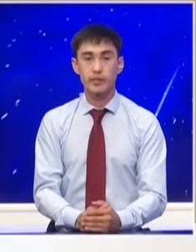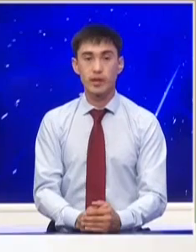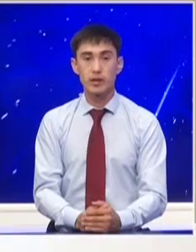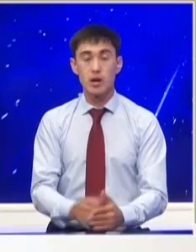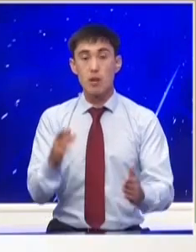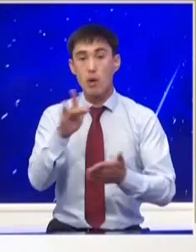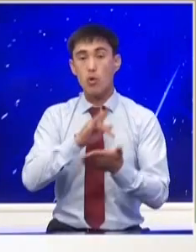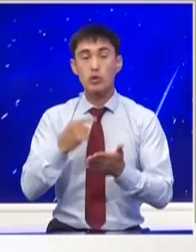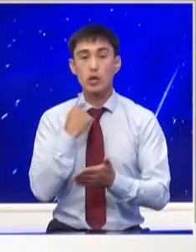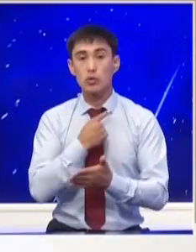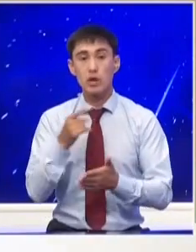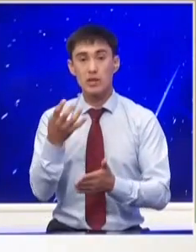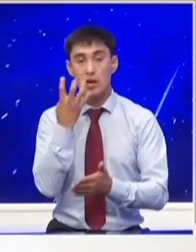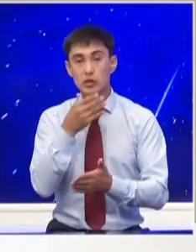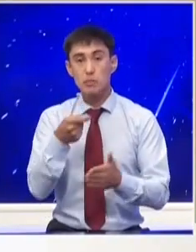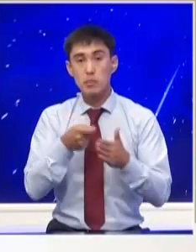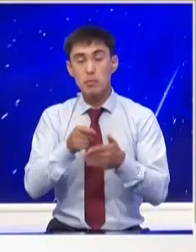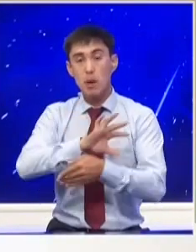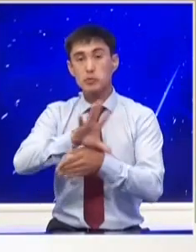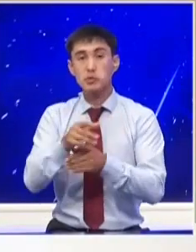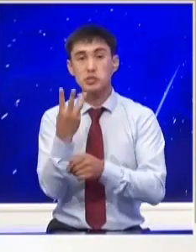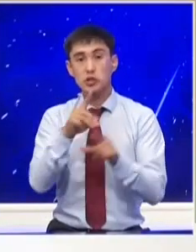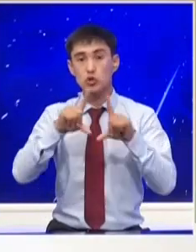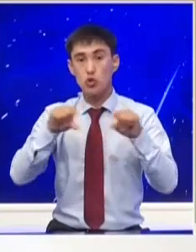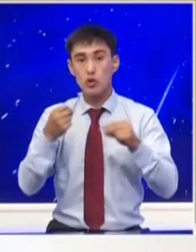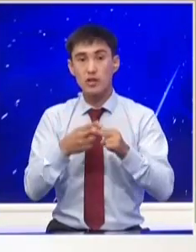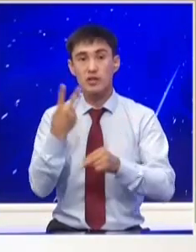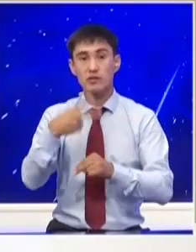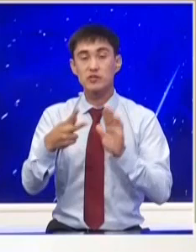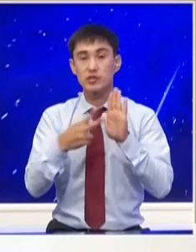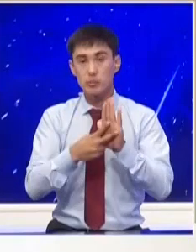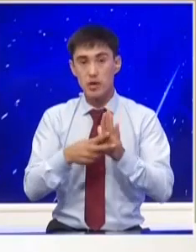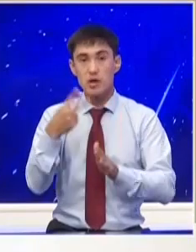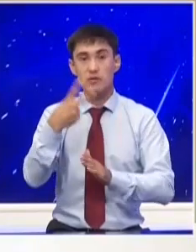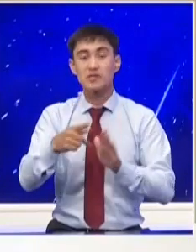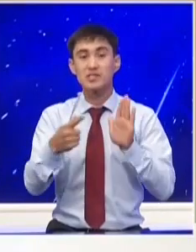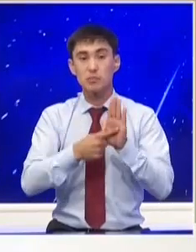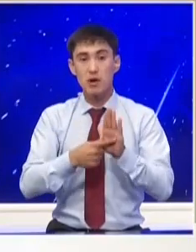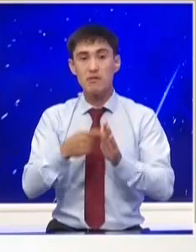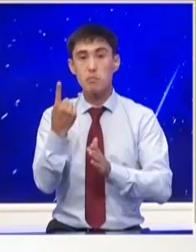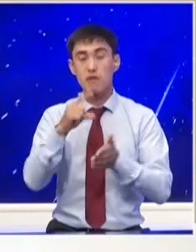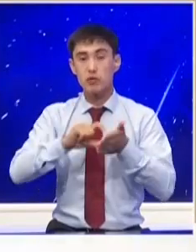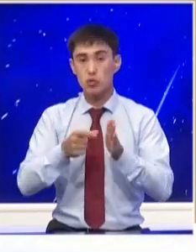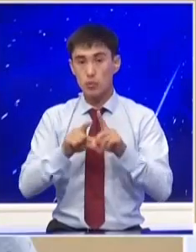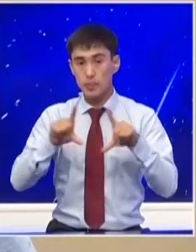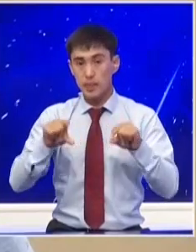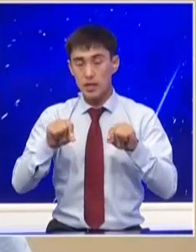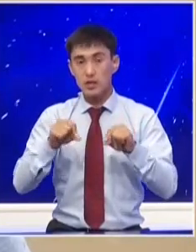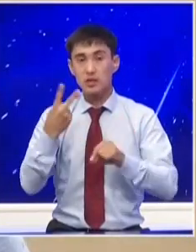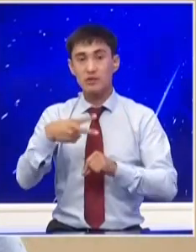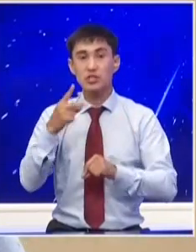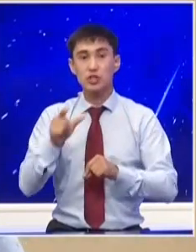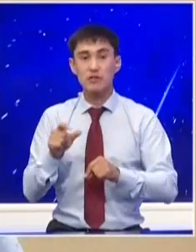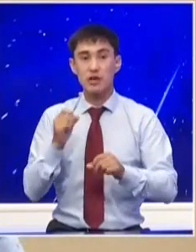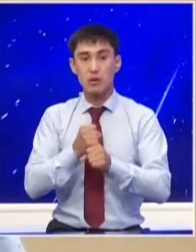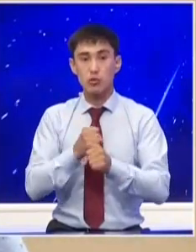По городу Талдыкурган горячим питанием мы обеспечим три школы. Это 28-я, 27-я и 1-я. У нас работают 20 человек.